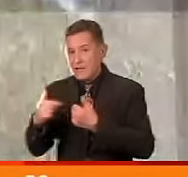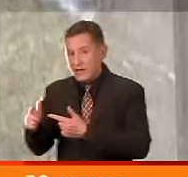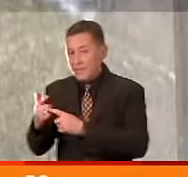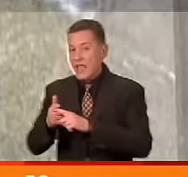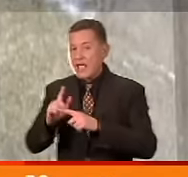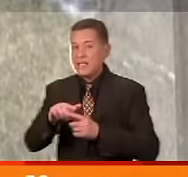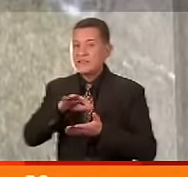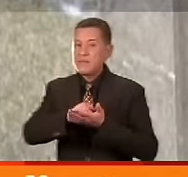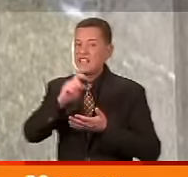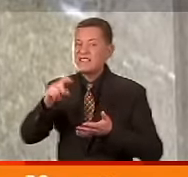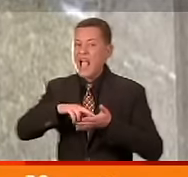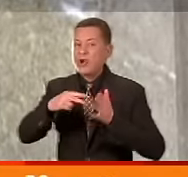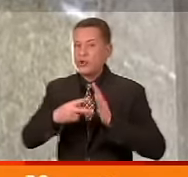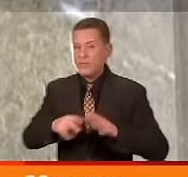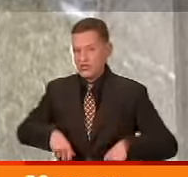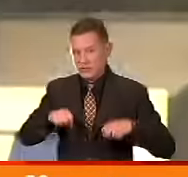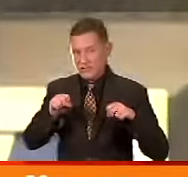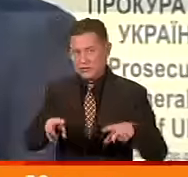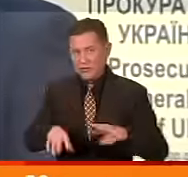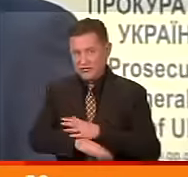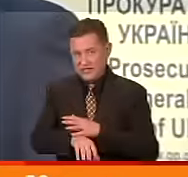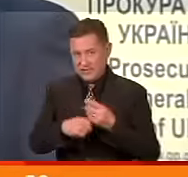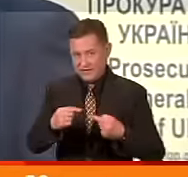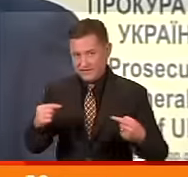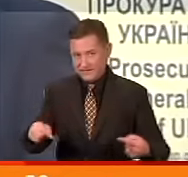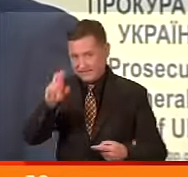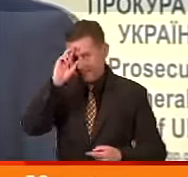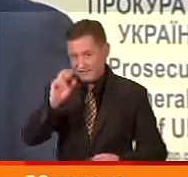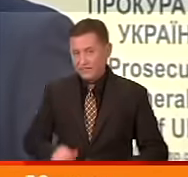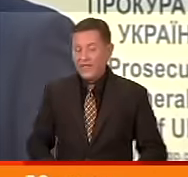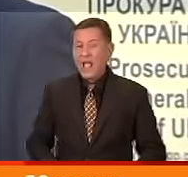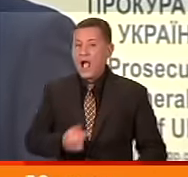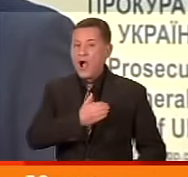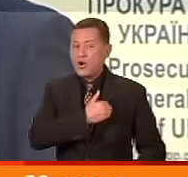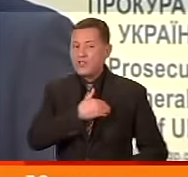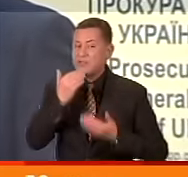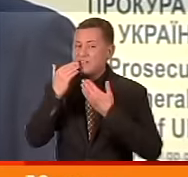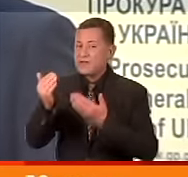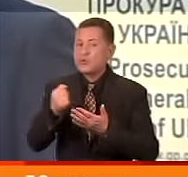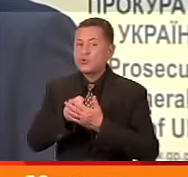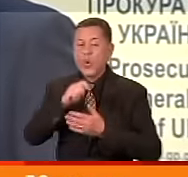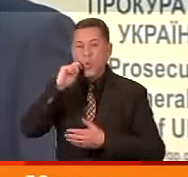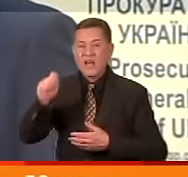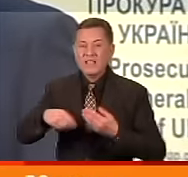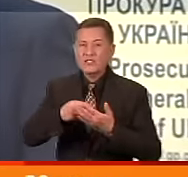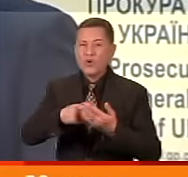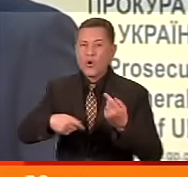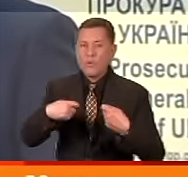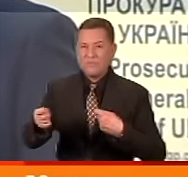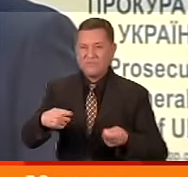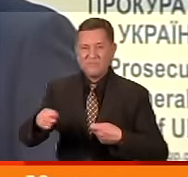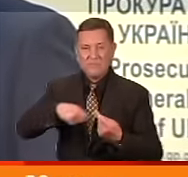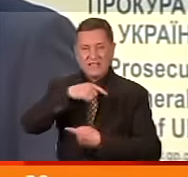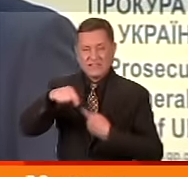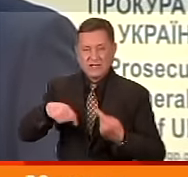займатимуться економічними злочинами. Я хотів би звернутися до українського бізнесу. Я очікую